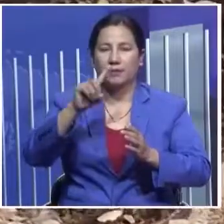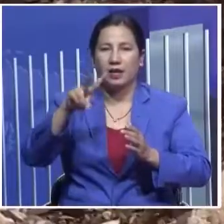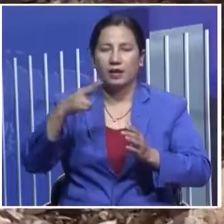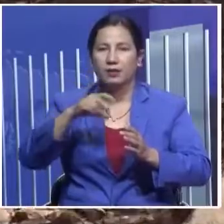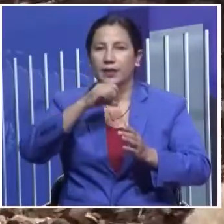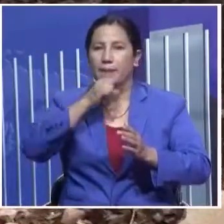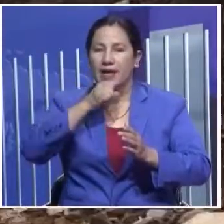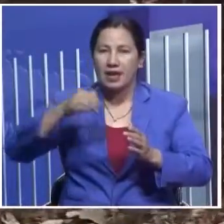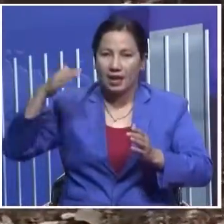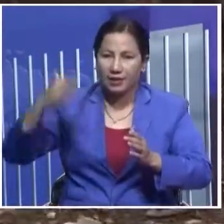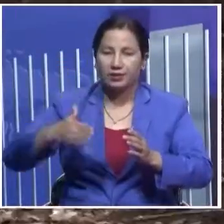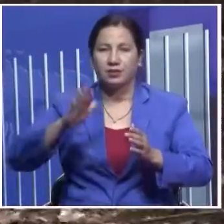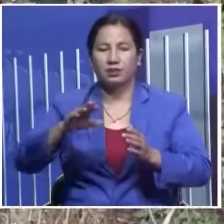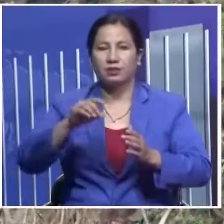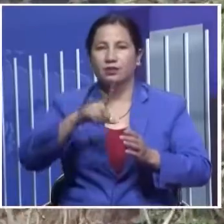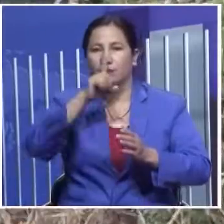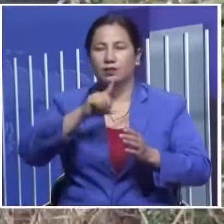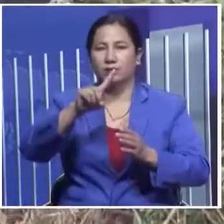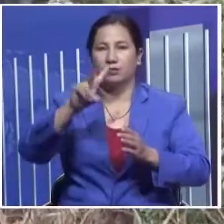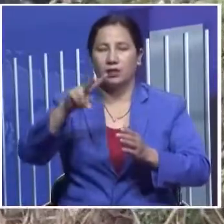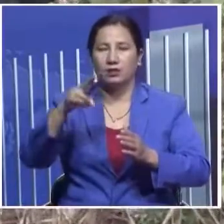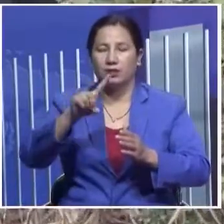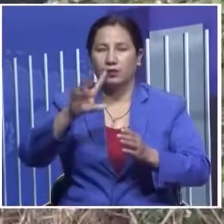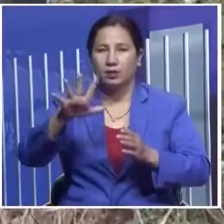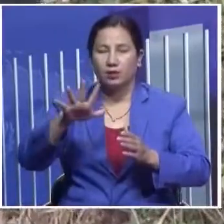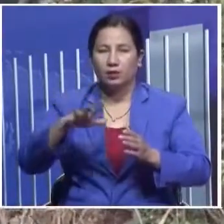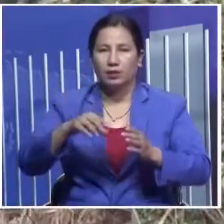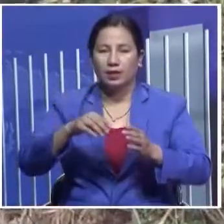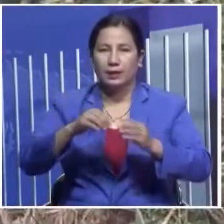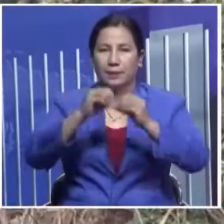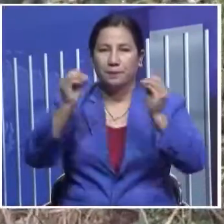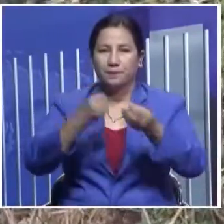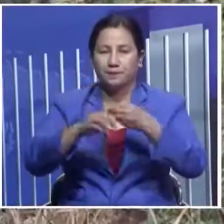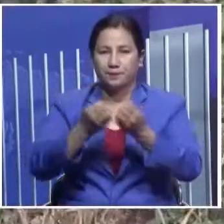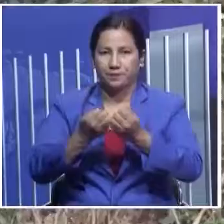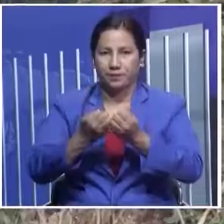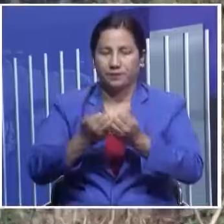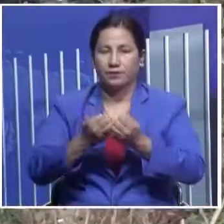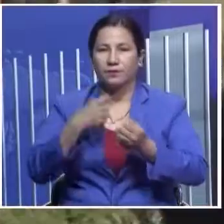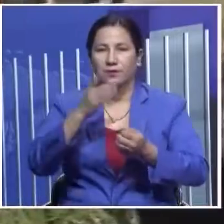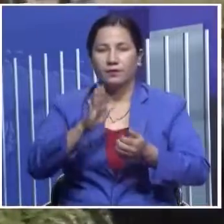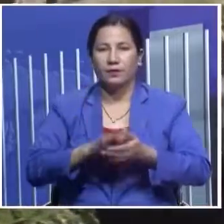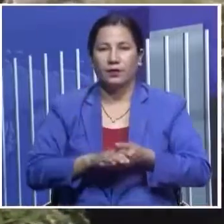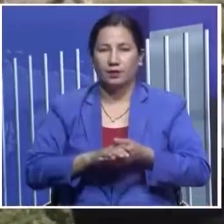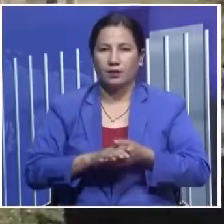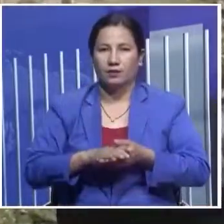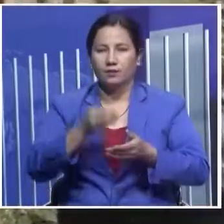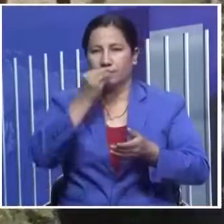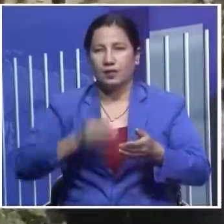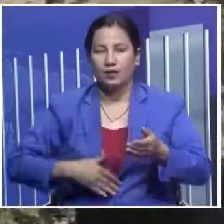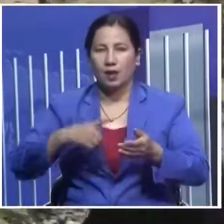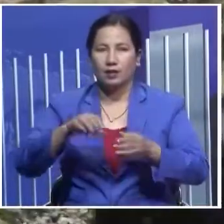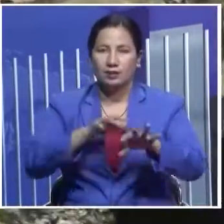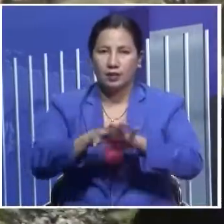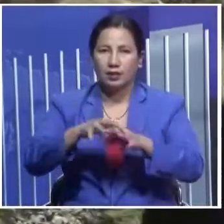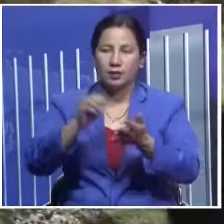वर्षमा 12-15 खसी बोका र साना पाठापाठी पनि बिक्री हुने गरेको भण्डारीले बताउनुभयो। रोजगारीका लागि धेरै